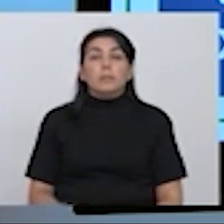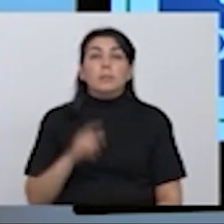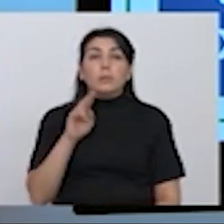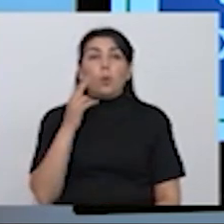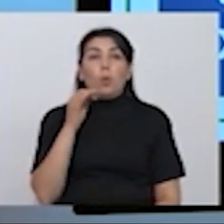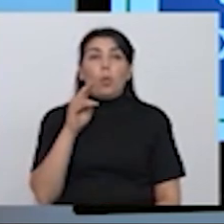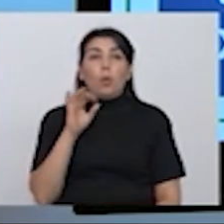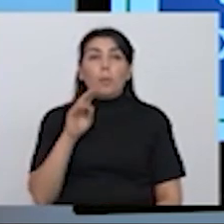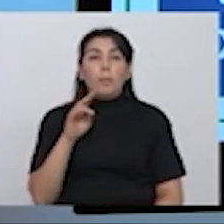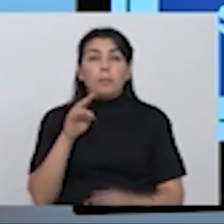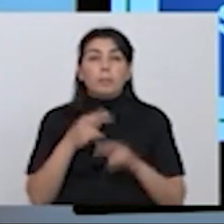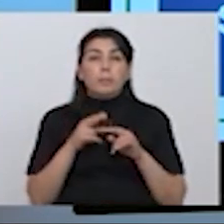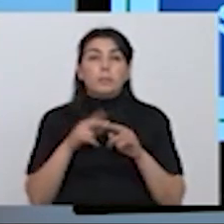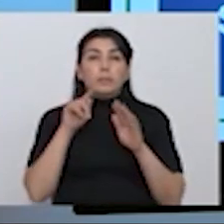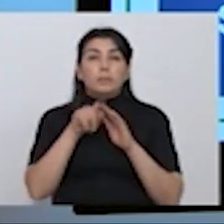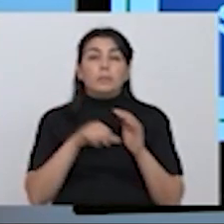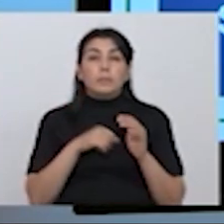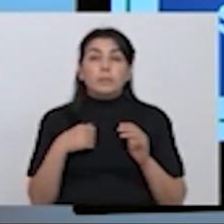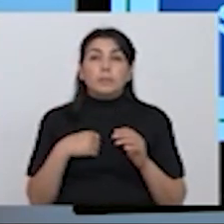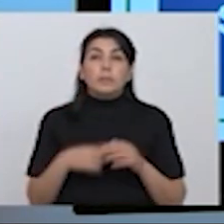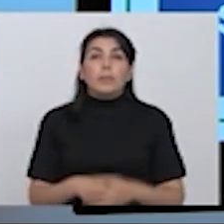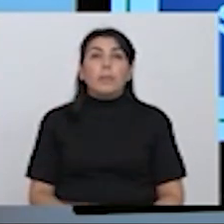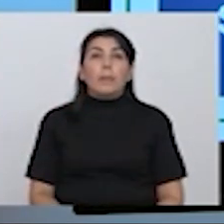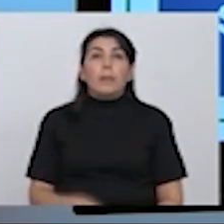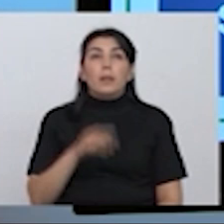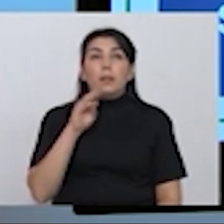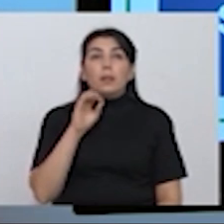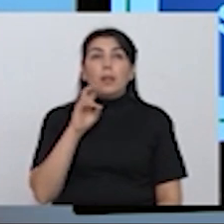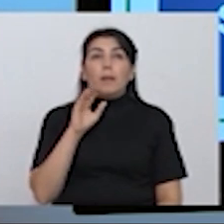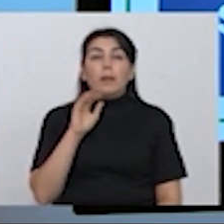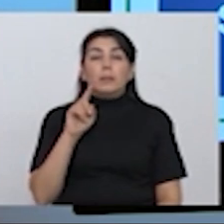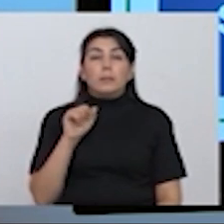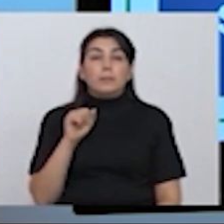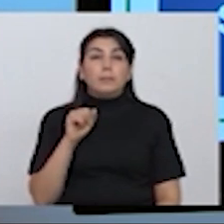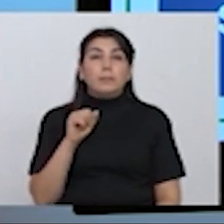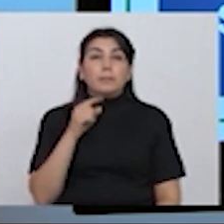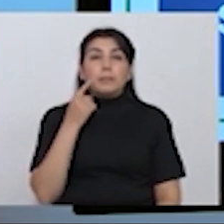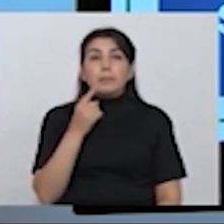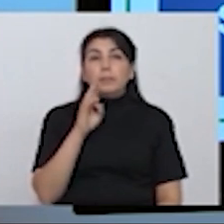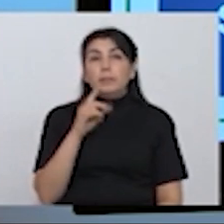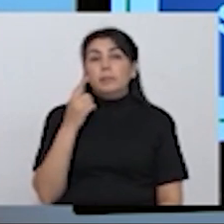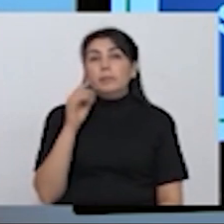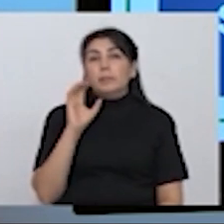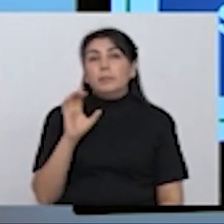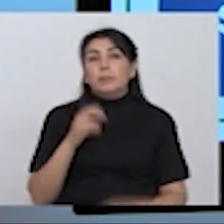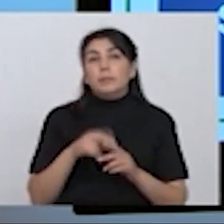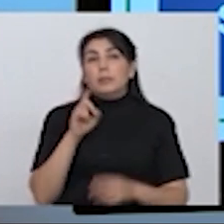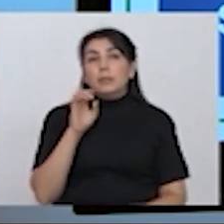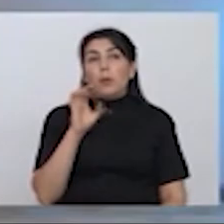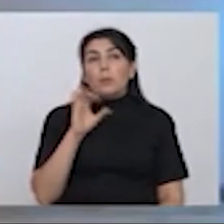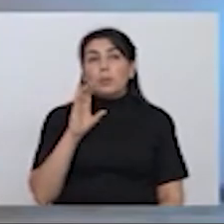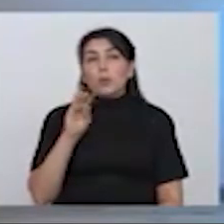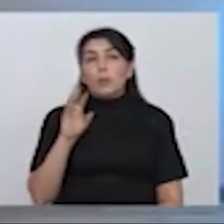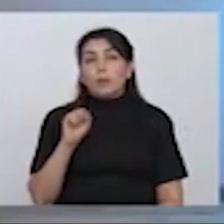qutblarga xromosomalar yetib boradi. Keyingisi telofaza 2 bosqichi 1N1S. Xromosoma